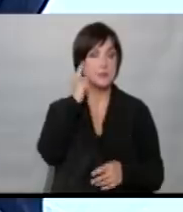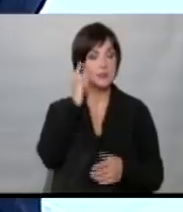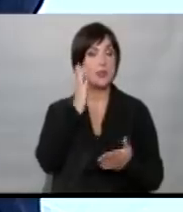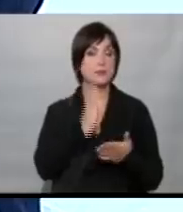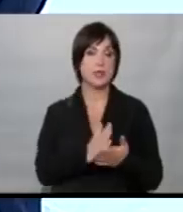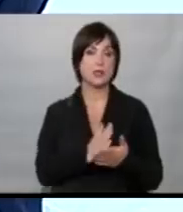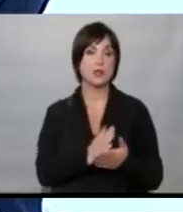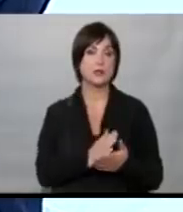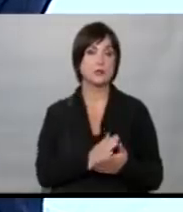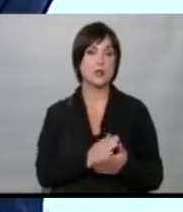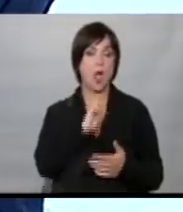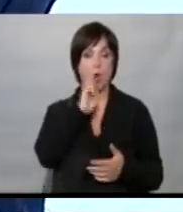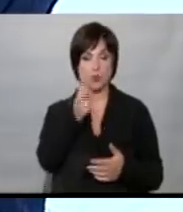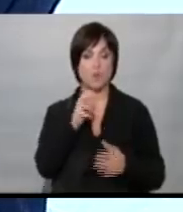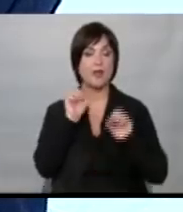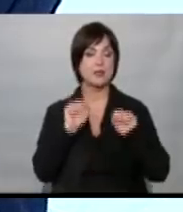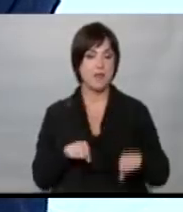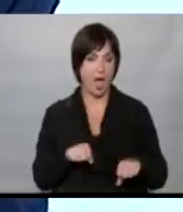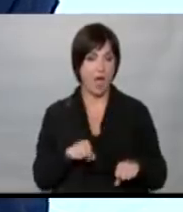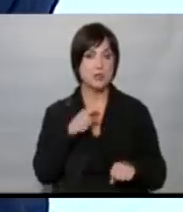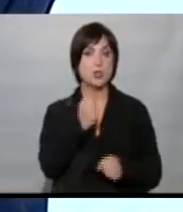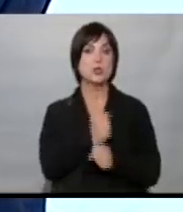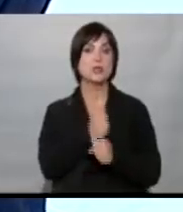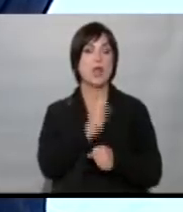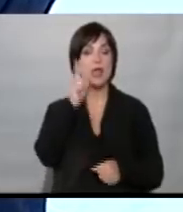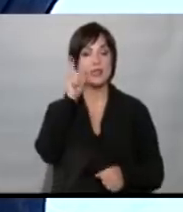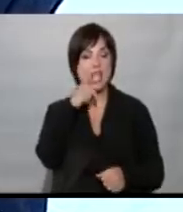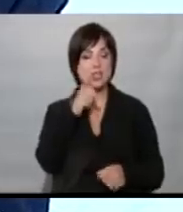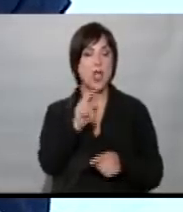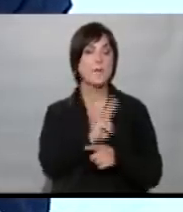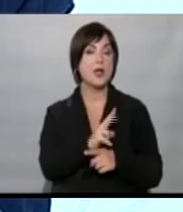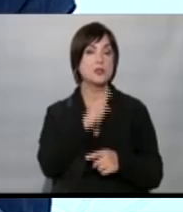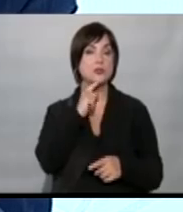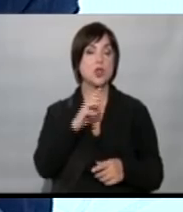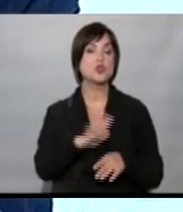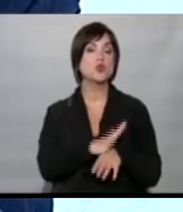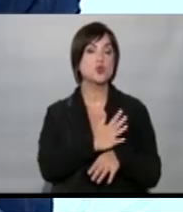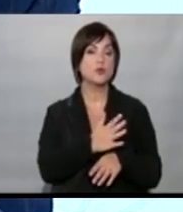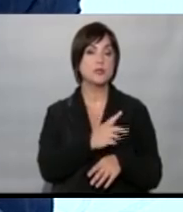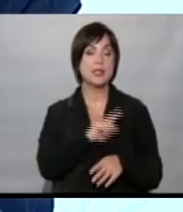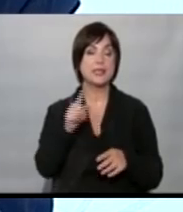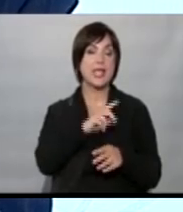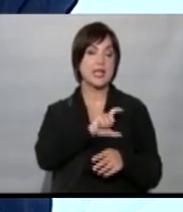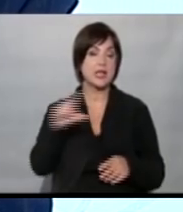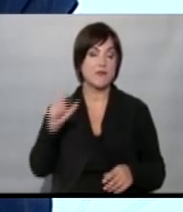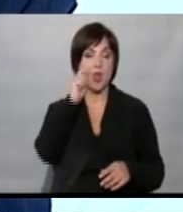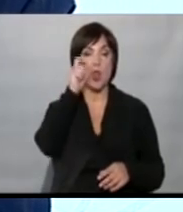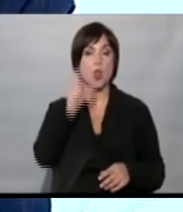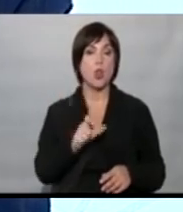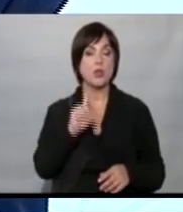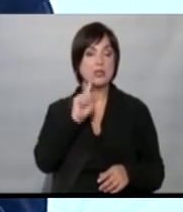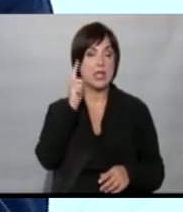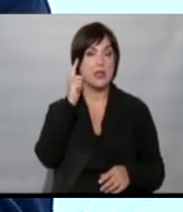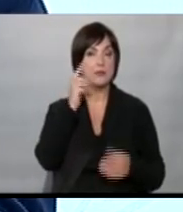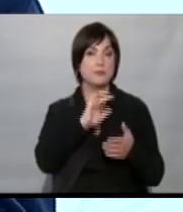е реално одговорот е да, дури се работи за тешка манипулација со чувството на невини луѓе, неуки луѓе